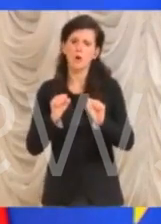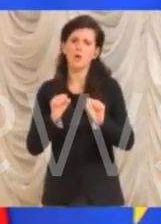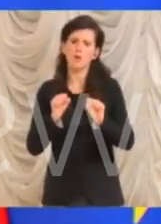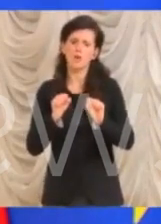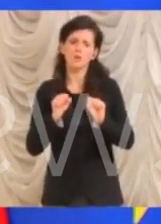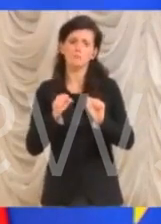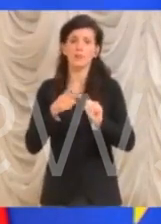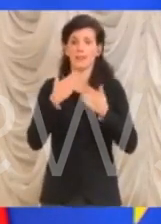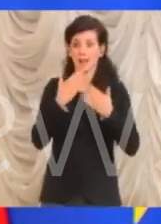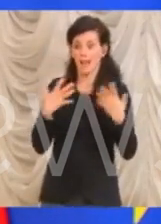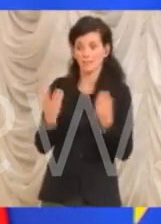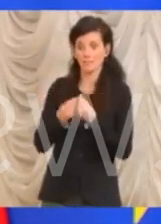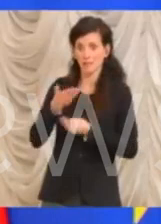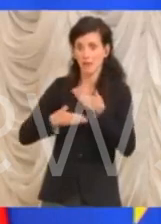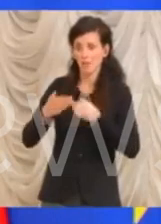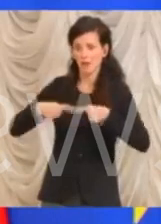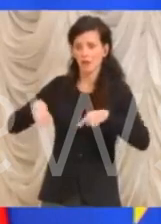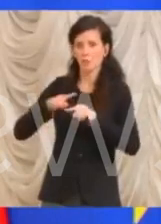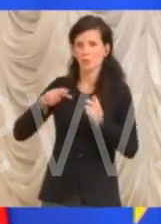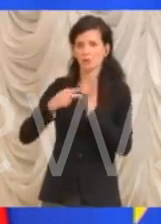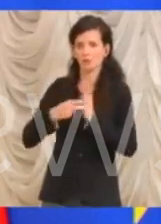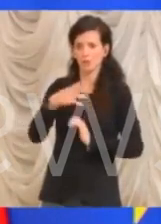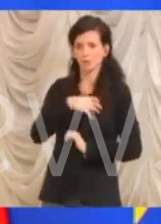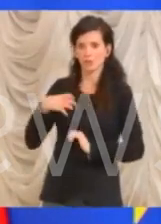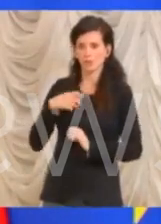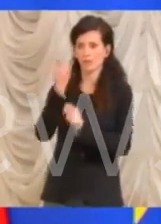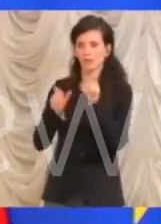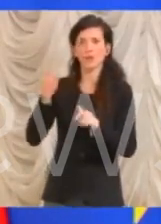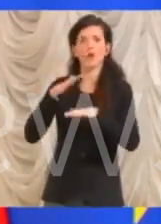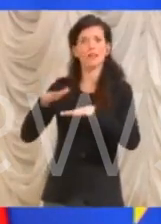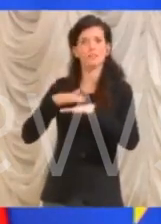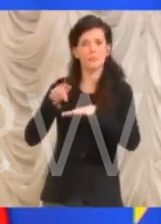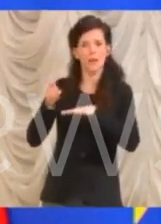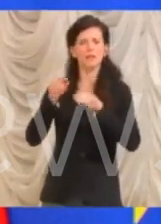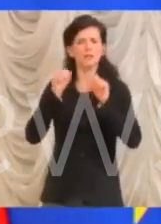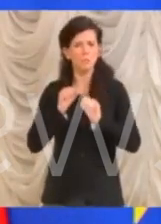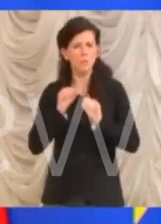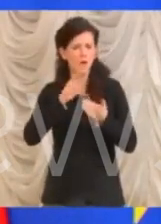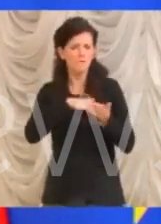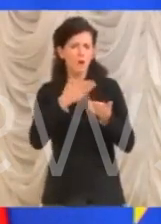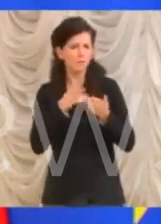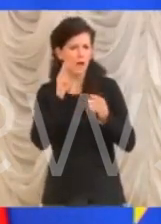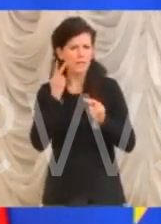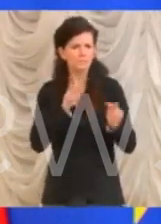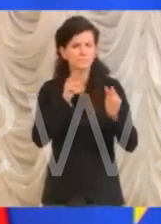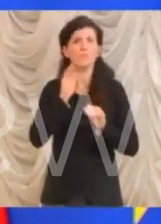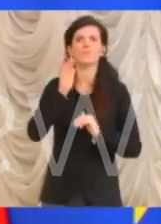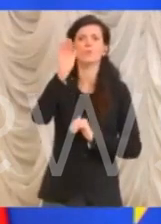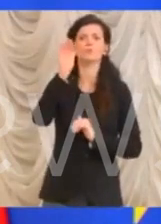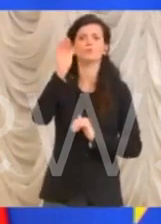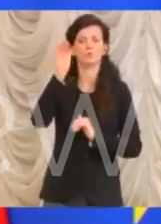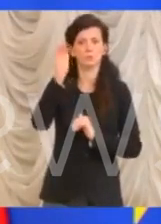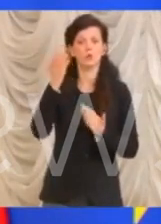del comitato tecnico scientifico dei nostri esperti una prospettiva nel momento in cui i dati dovessero